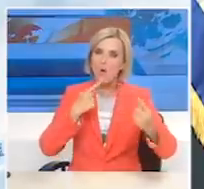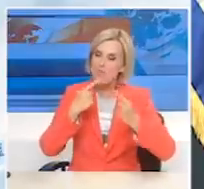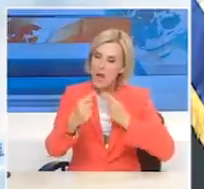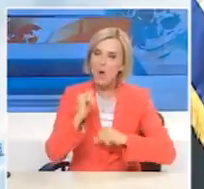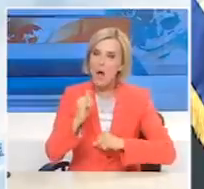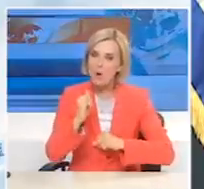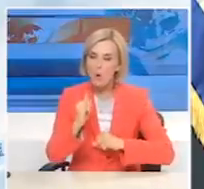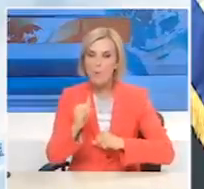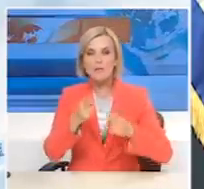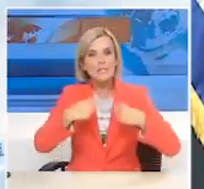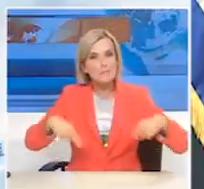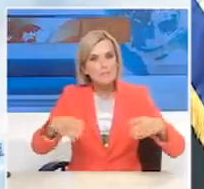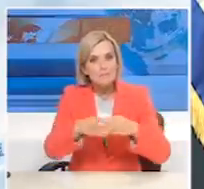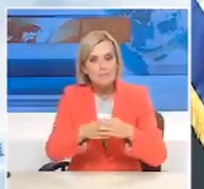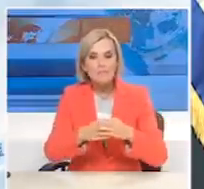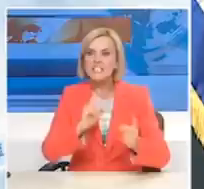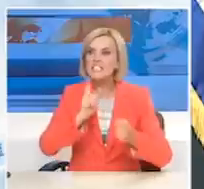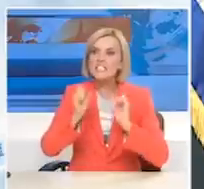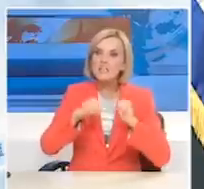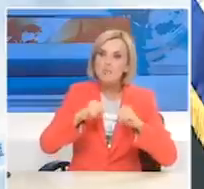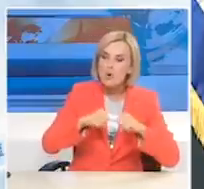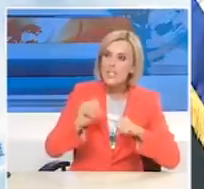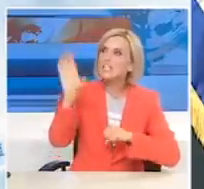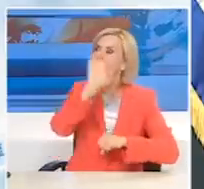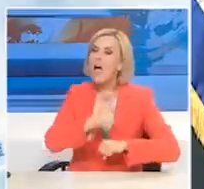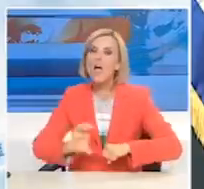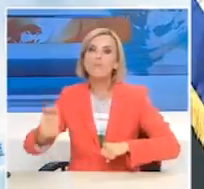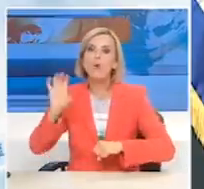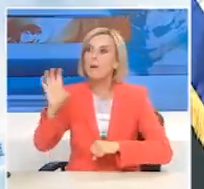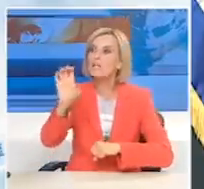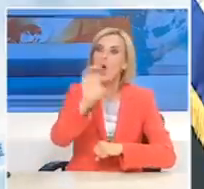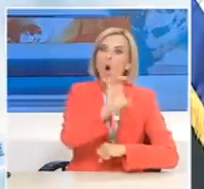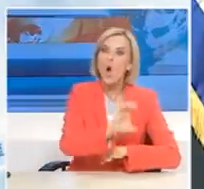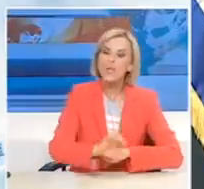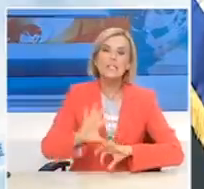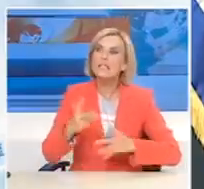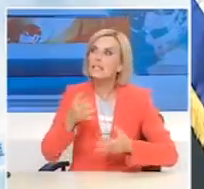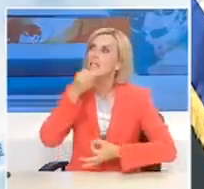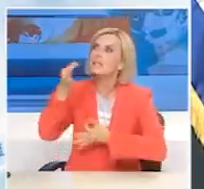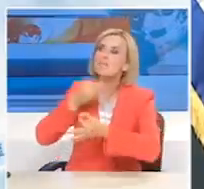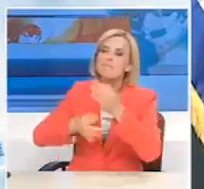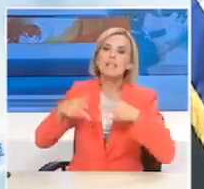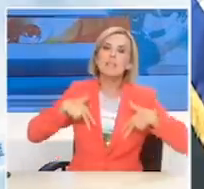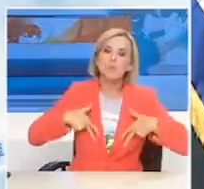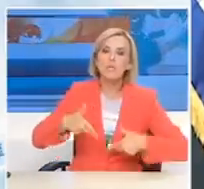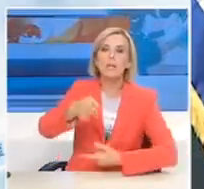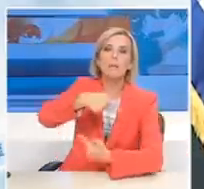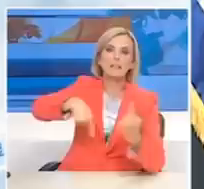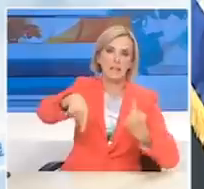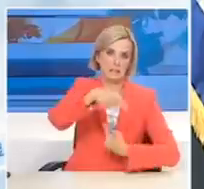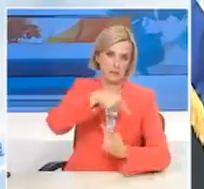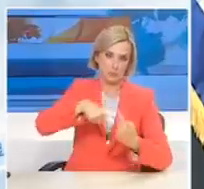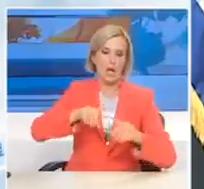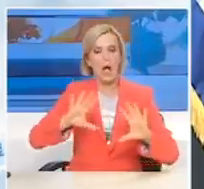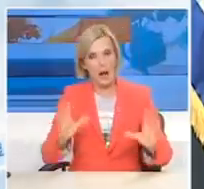από ό,τι καταλαβαίνω και σε συμφωνίες και συζητήσεις που γίνονται μεταξύ των Ευρωπαϊκών χωρών και κρατών και των υπουργών τους που ασχολούνται με αυτό το αντικείμενο.